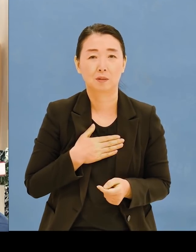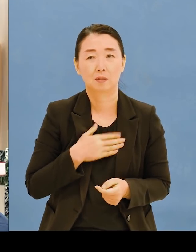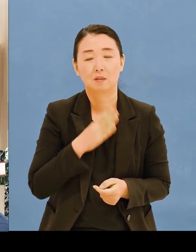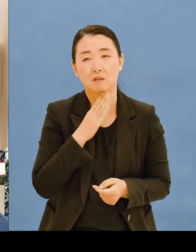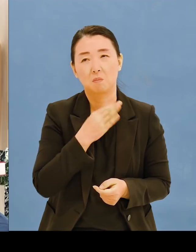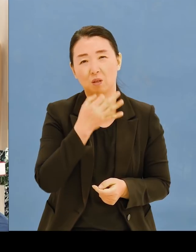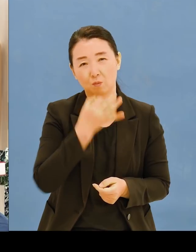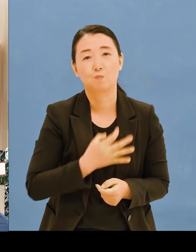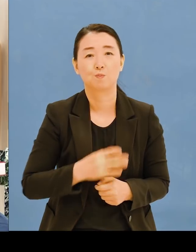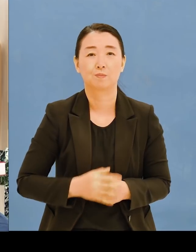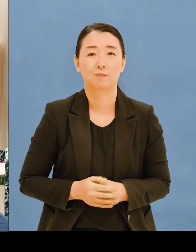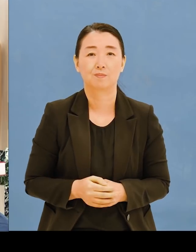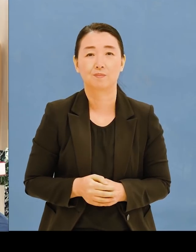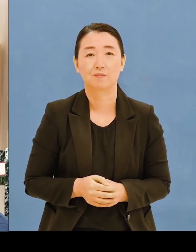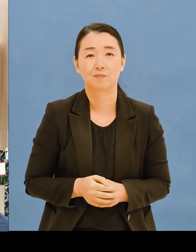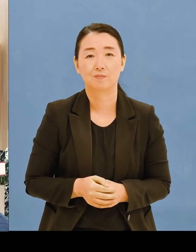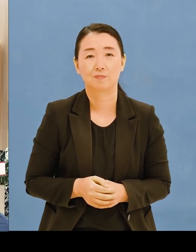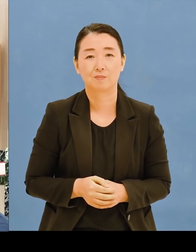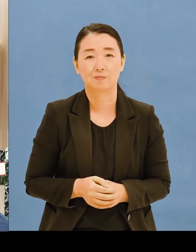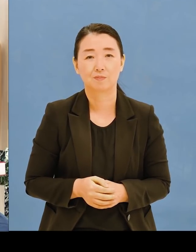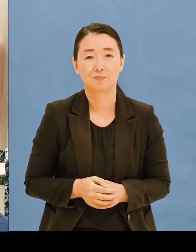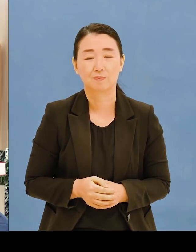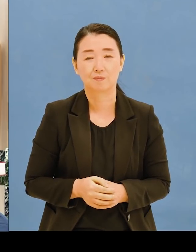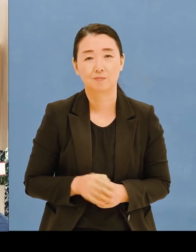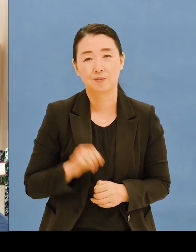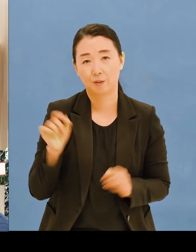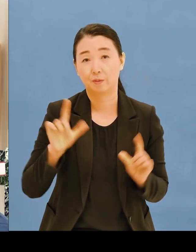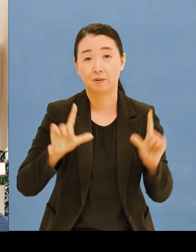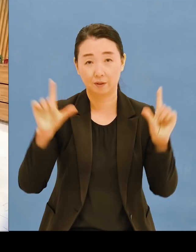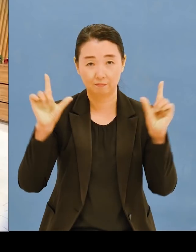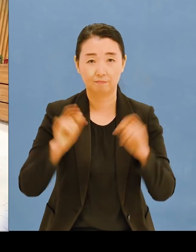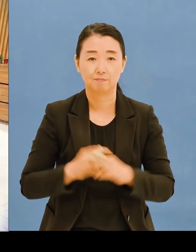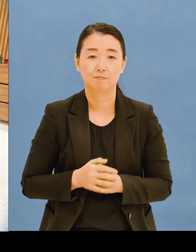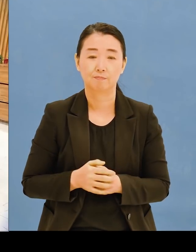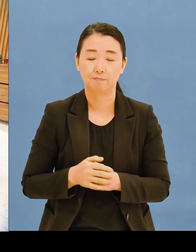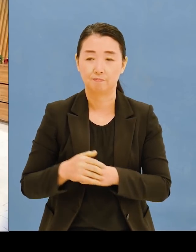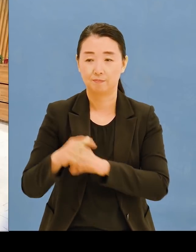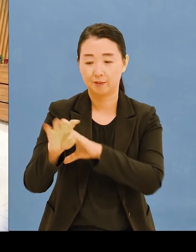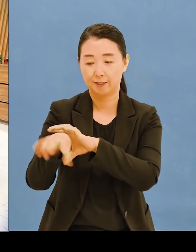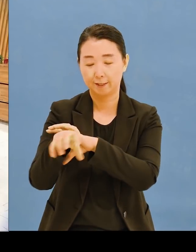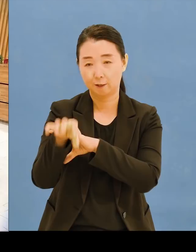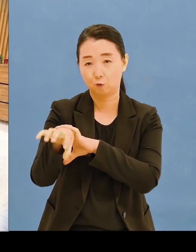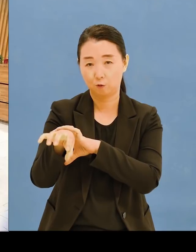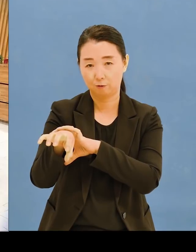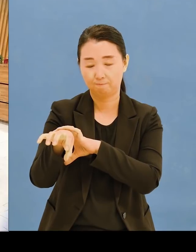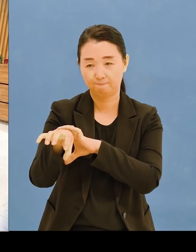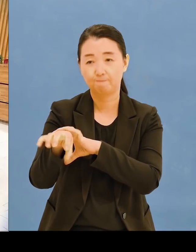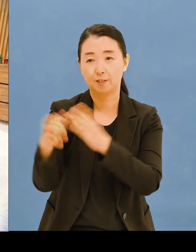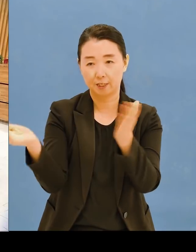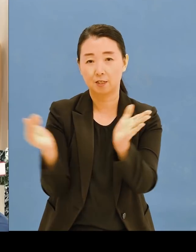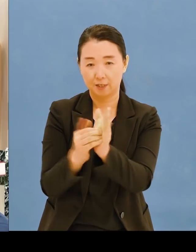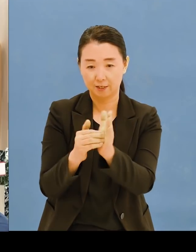감정적으로도 정말 고갈시키고 그래서 어느 날 이제 세탁소에서 이제 돌아오는데